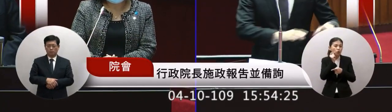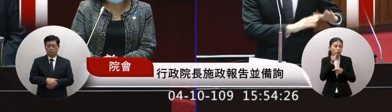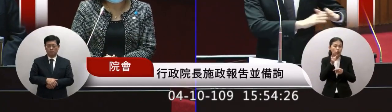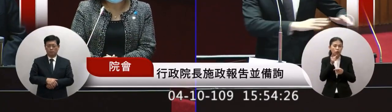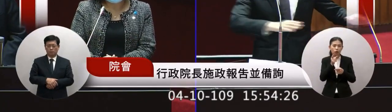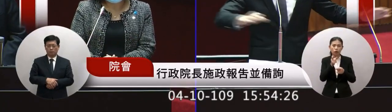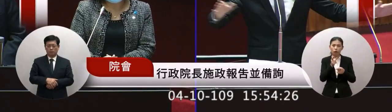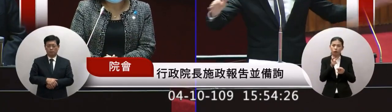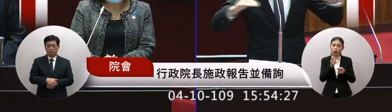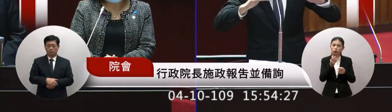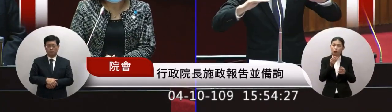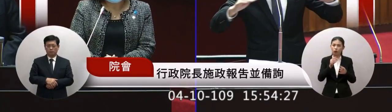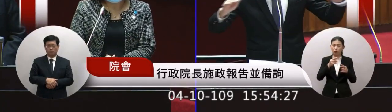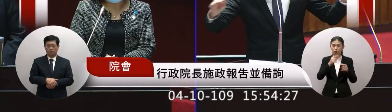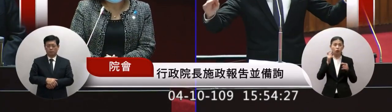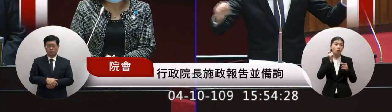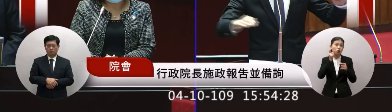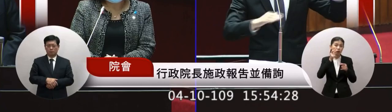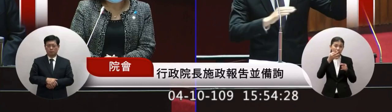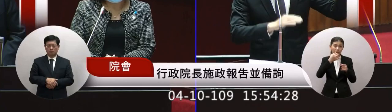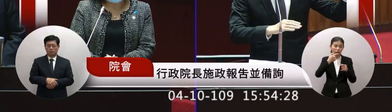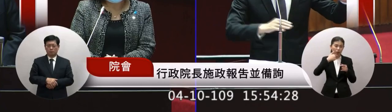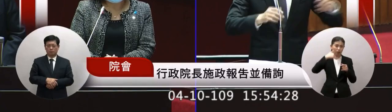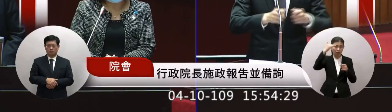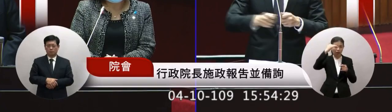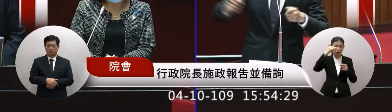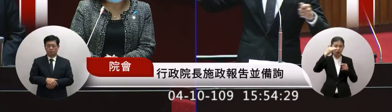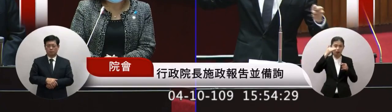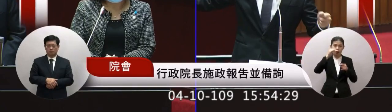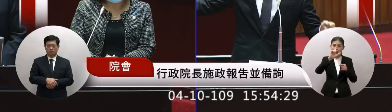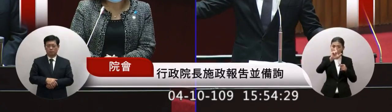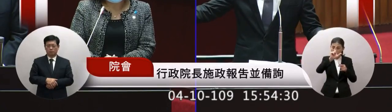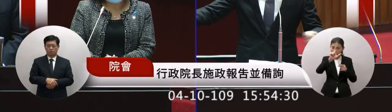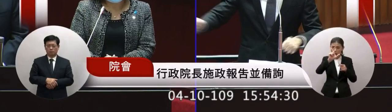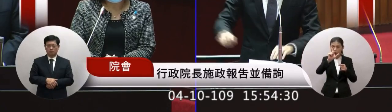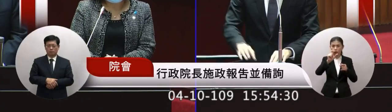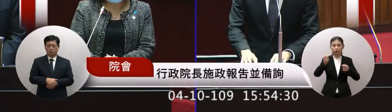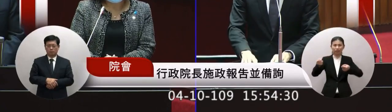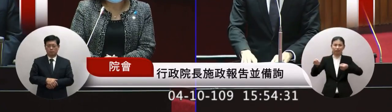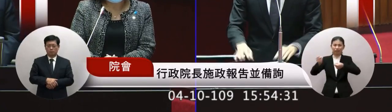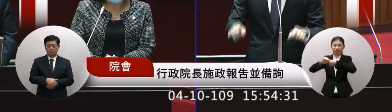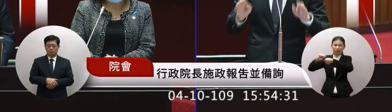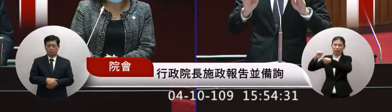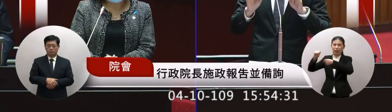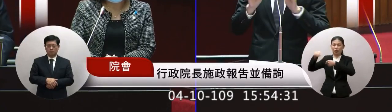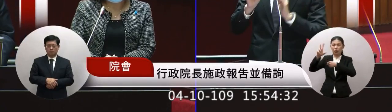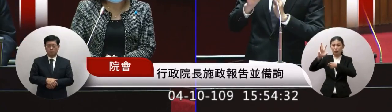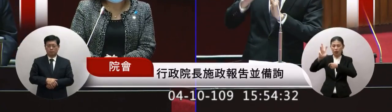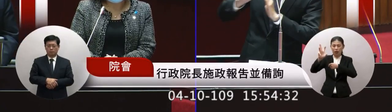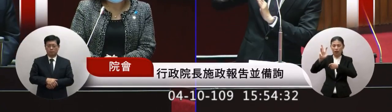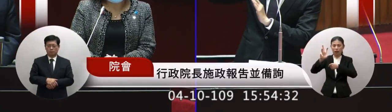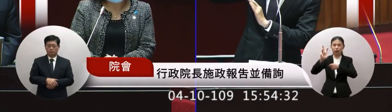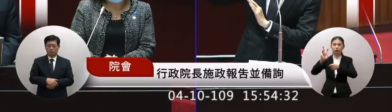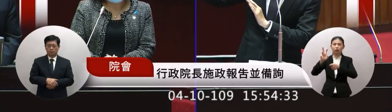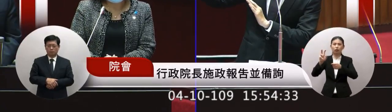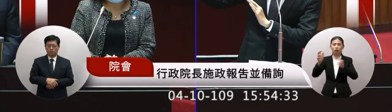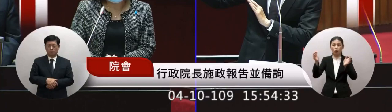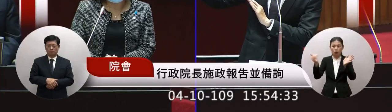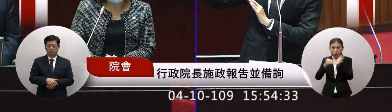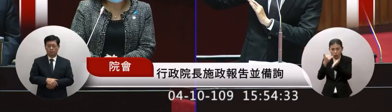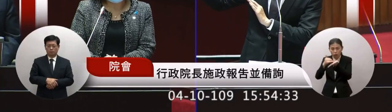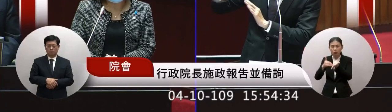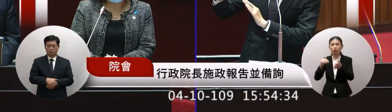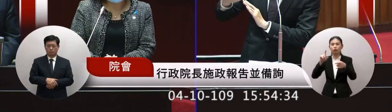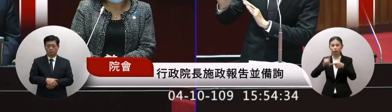讲哦，为上悬个伊个薪水上悬个六十个月，油灯到180个月，啊，这对收入较悬个人当